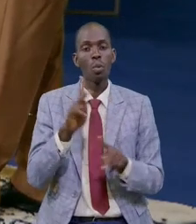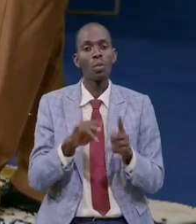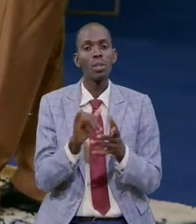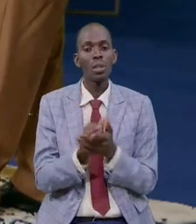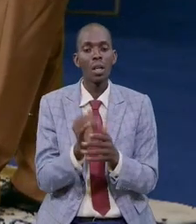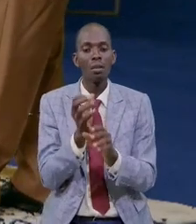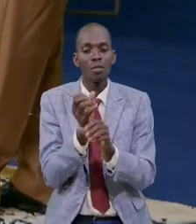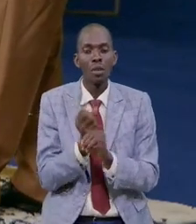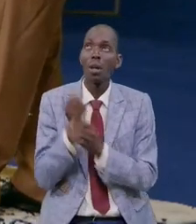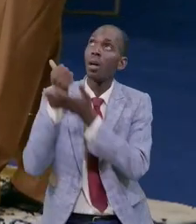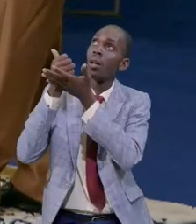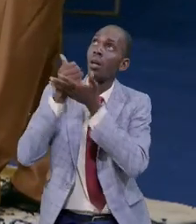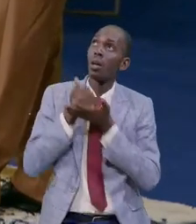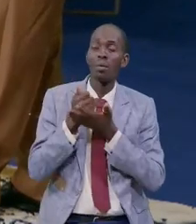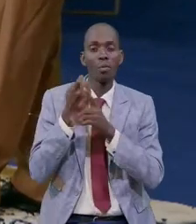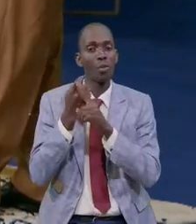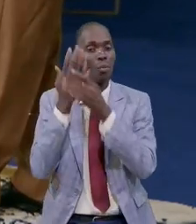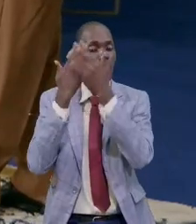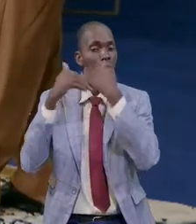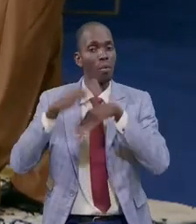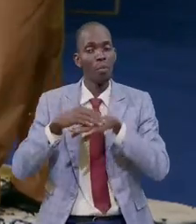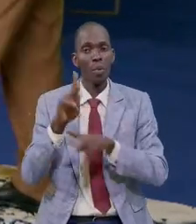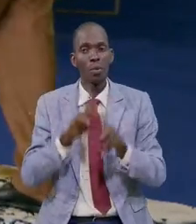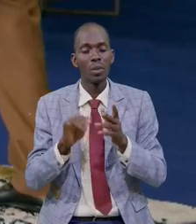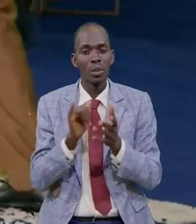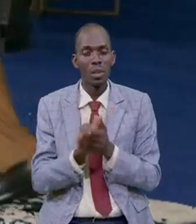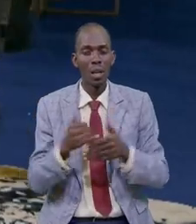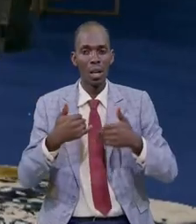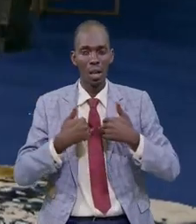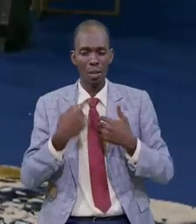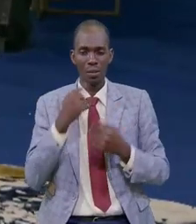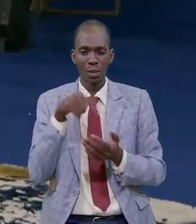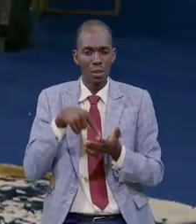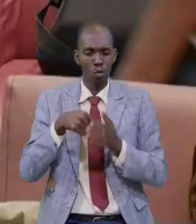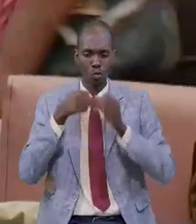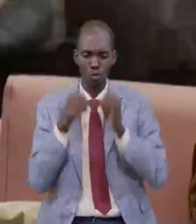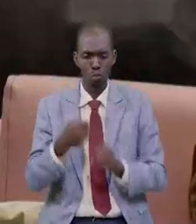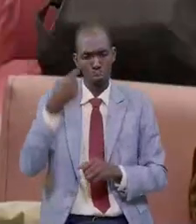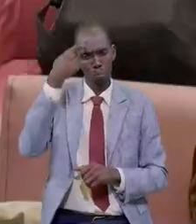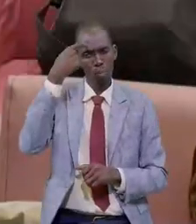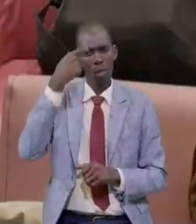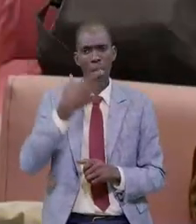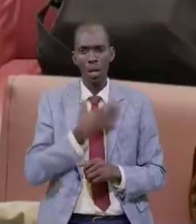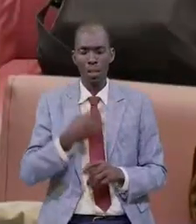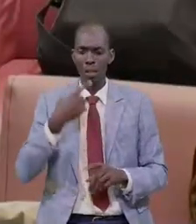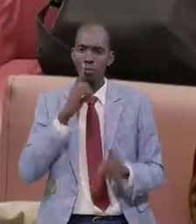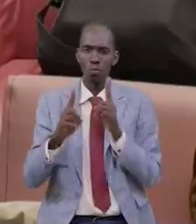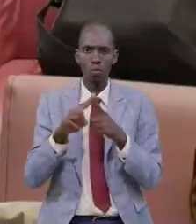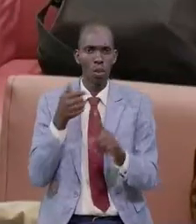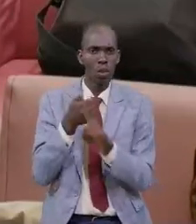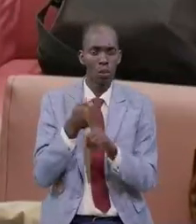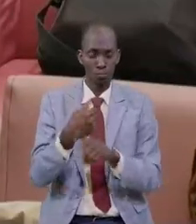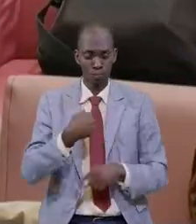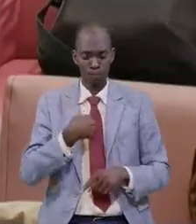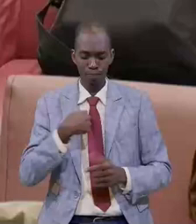le secours du ciel ceuxlà qui ont l'état d'esprit qui dit je me distingue je